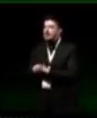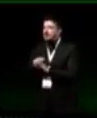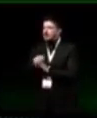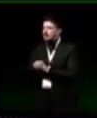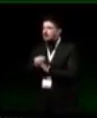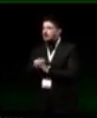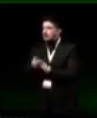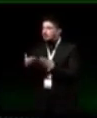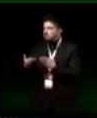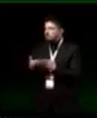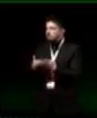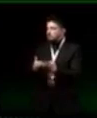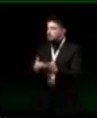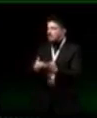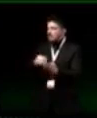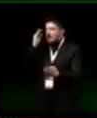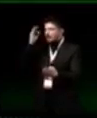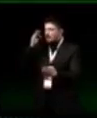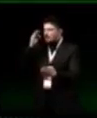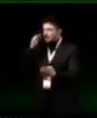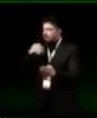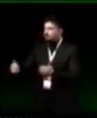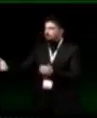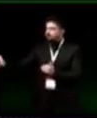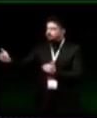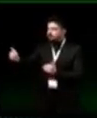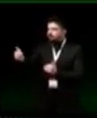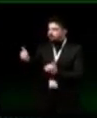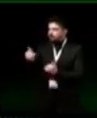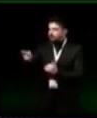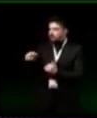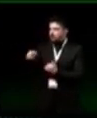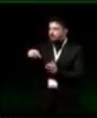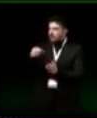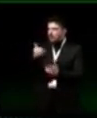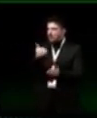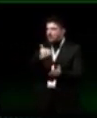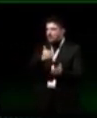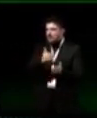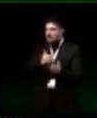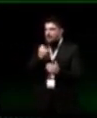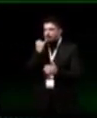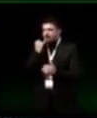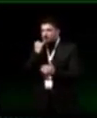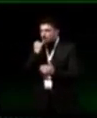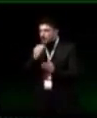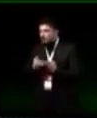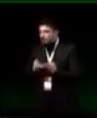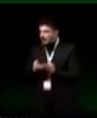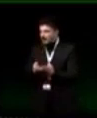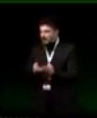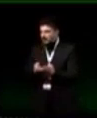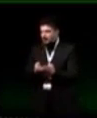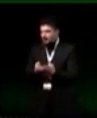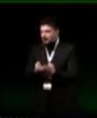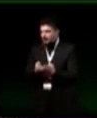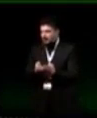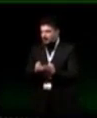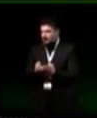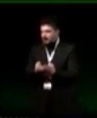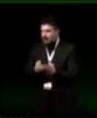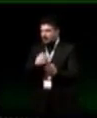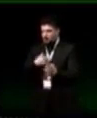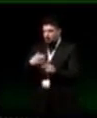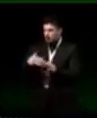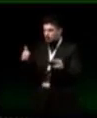marina inglese requisisce tutte le navi, le piccole imbarcazioni da diporto, tutte le piccole barche che sono presenti